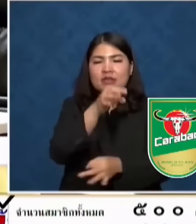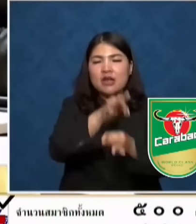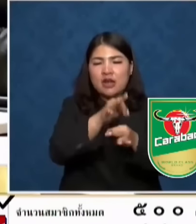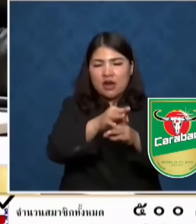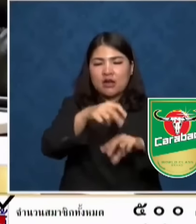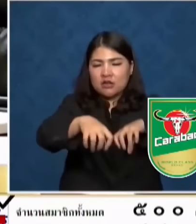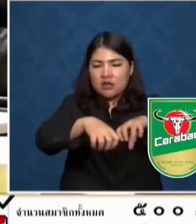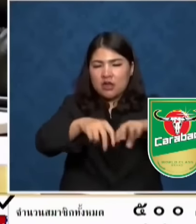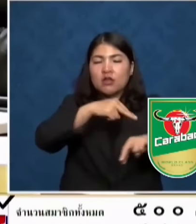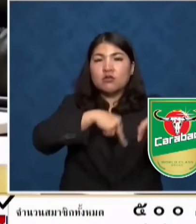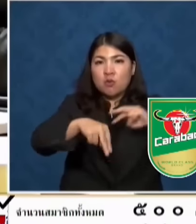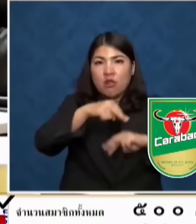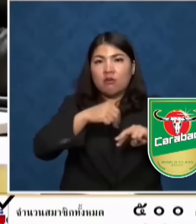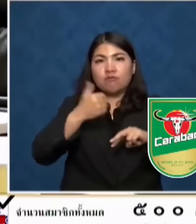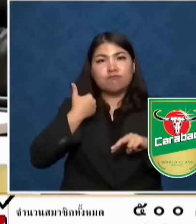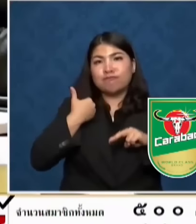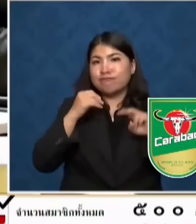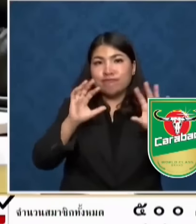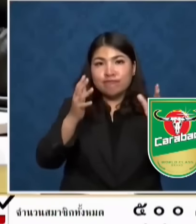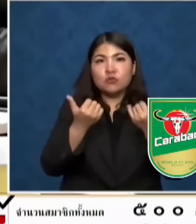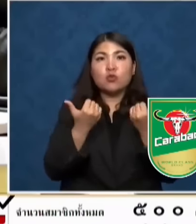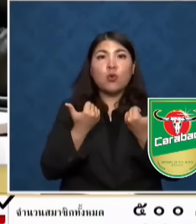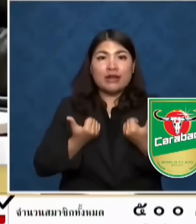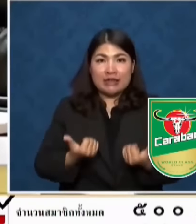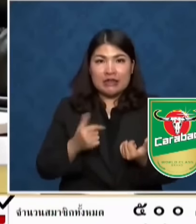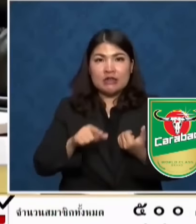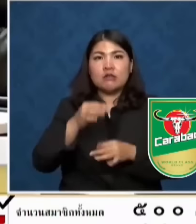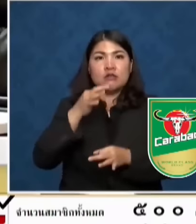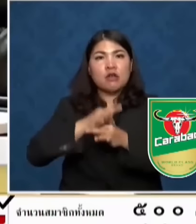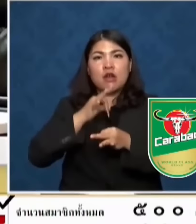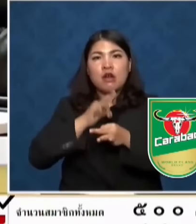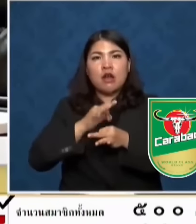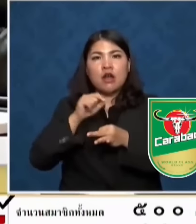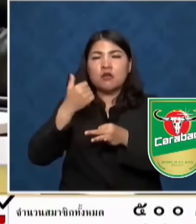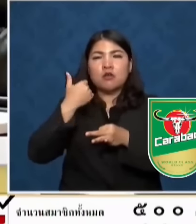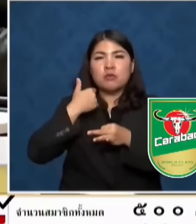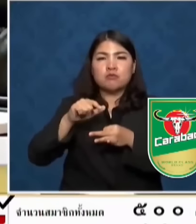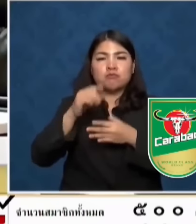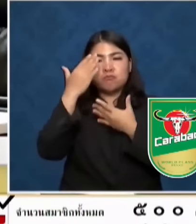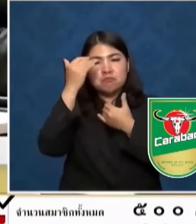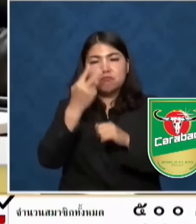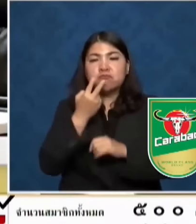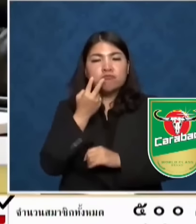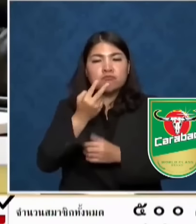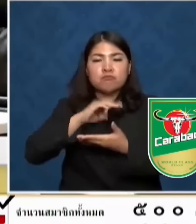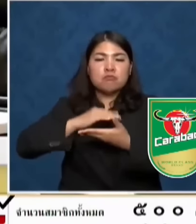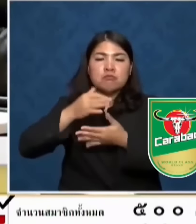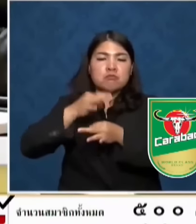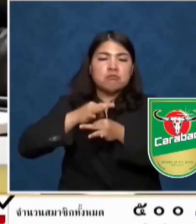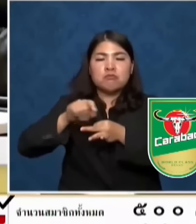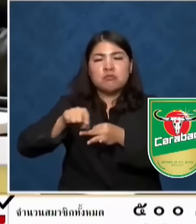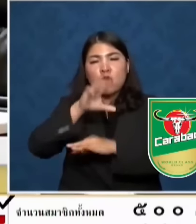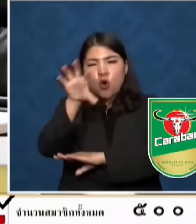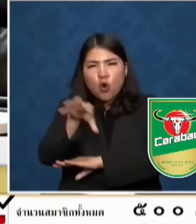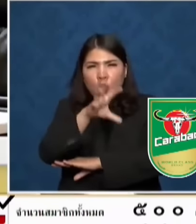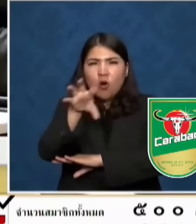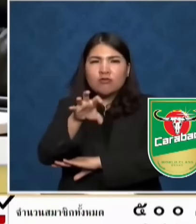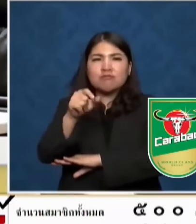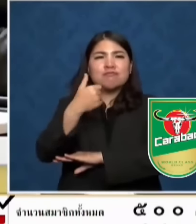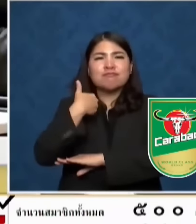องจัดการกับบัญชีเหล่านี้ค่ะทุกวันนี้ธนาคารยังลอยตัวอยู่เหนือปัญหาเห็นบัญชีเหล่านี้หลอกลวงคนอยู่ทุกวันแล้ว